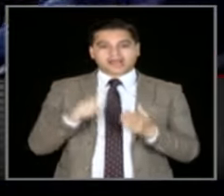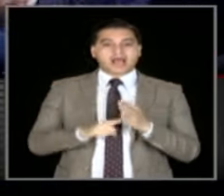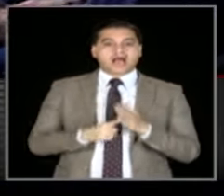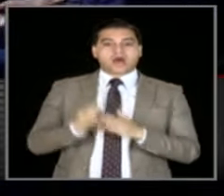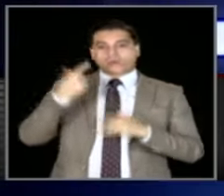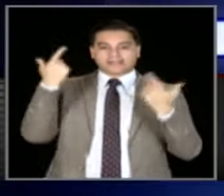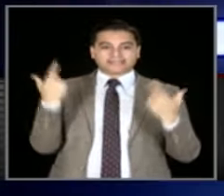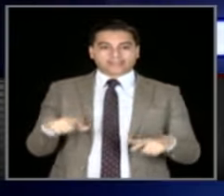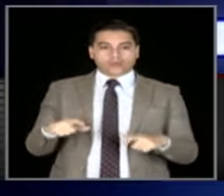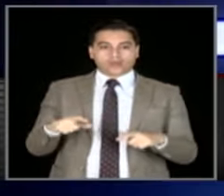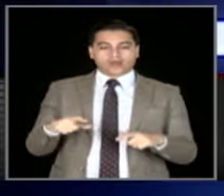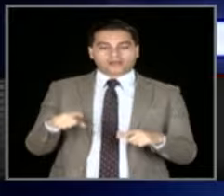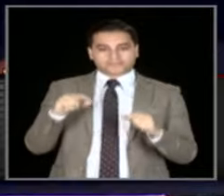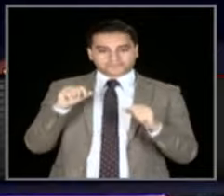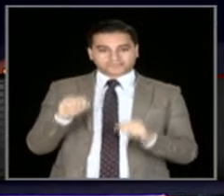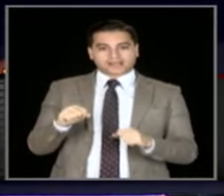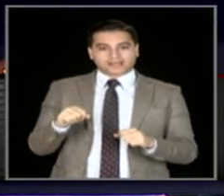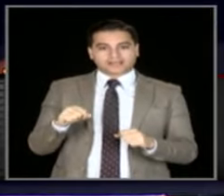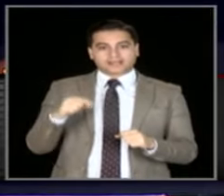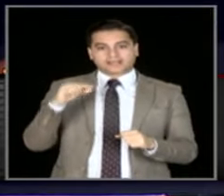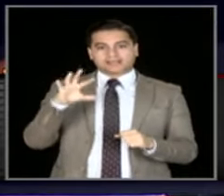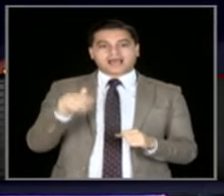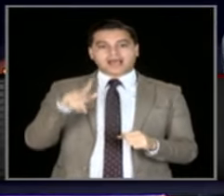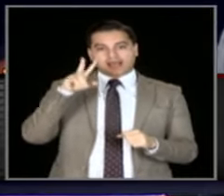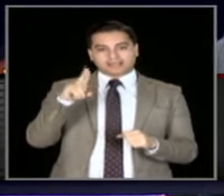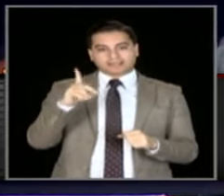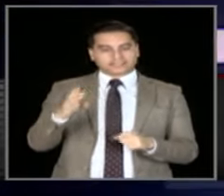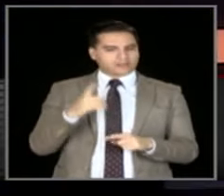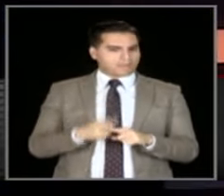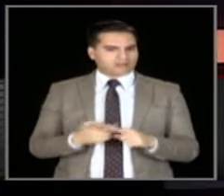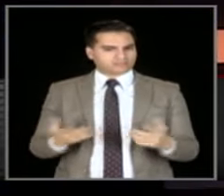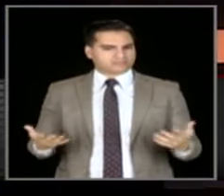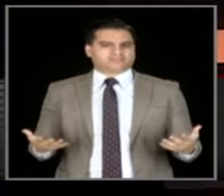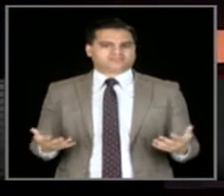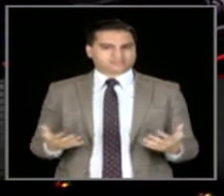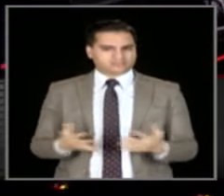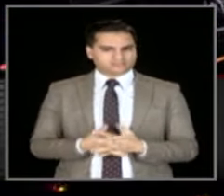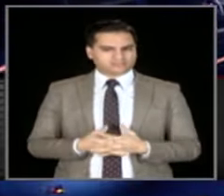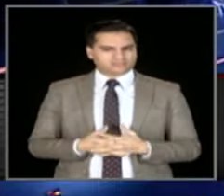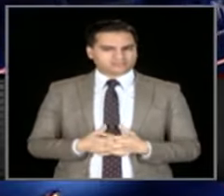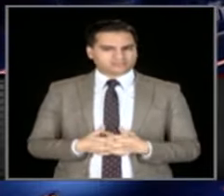أول دولة استقلت عن الدولة العباسية. تهات. إجابة خاطئة.